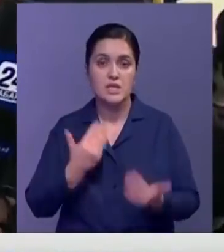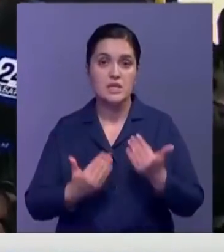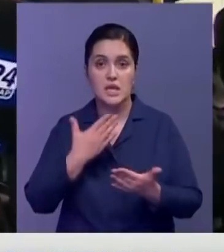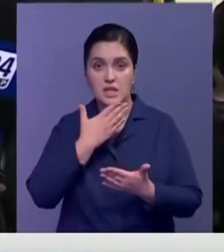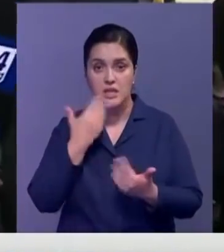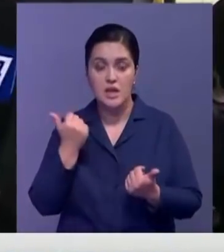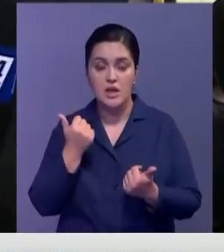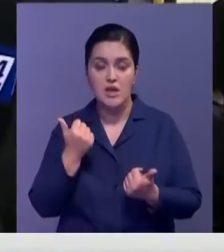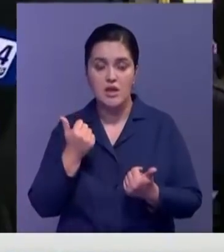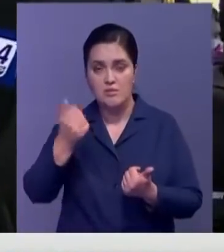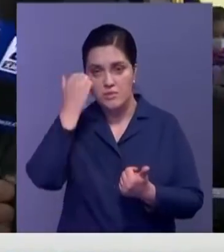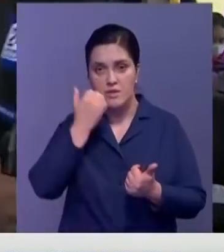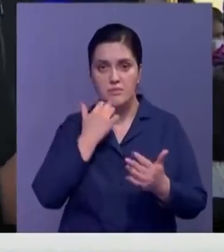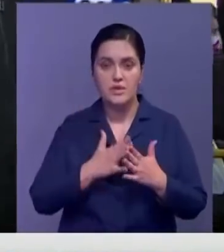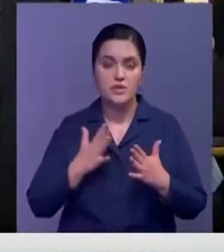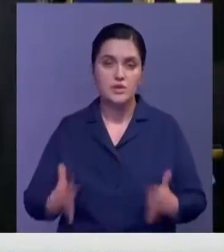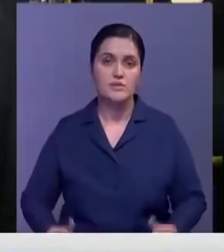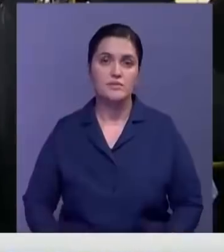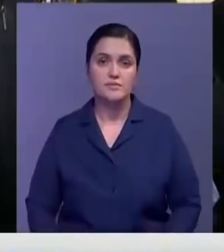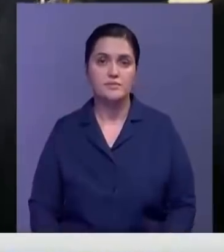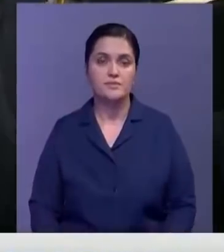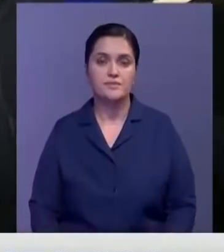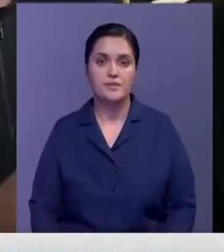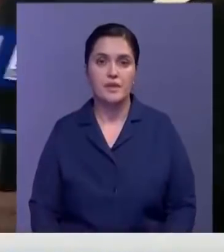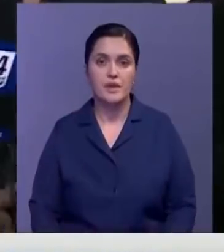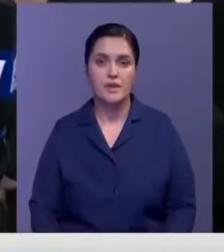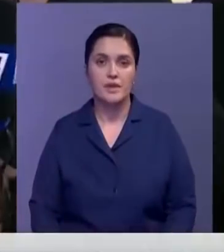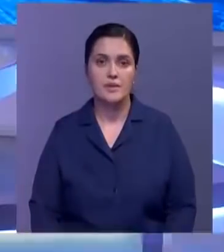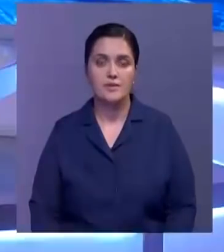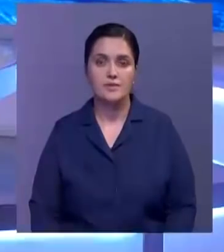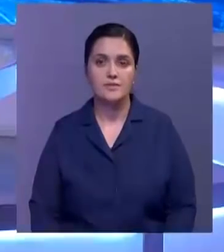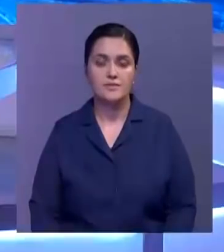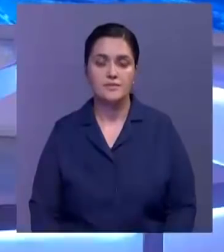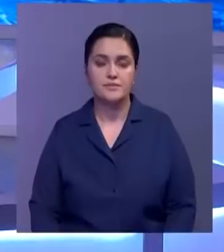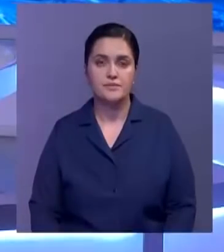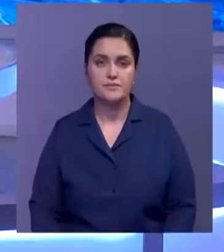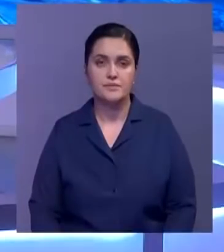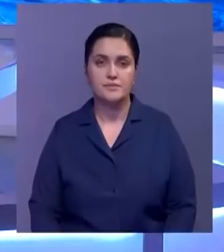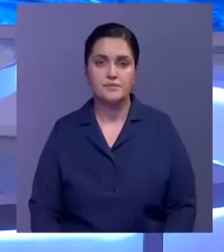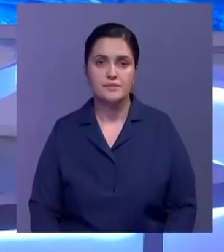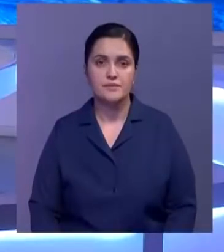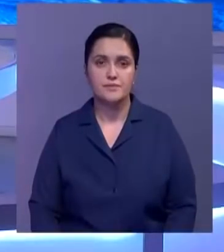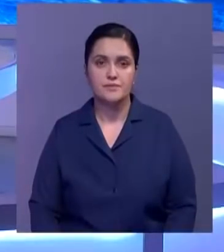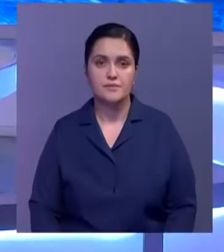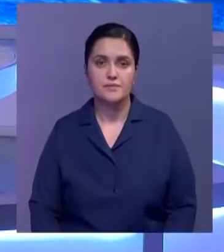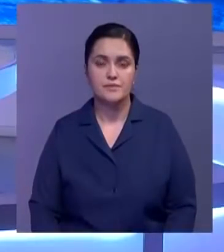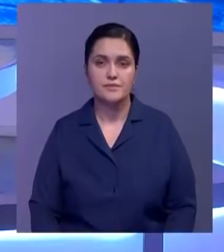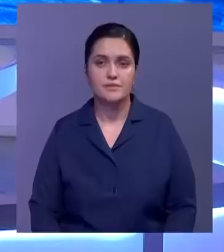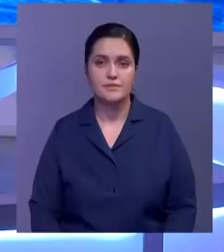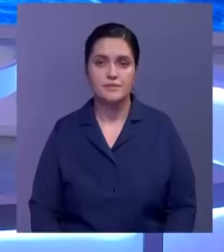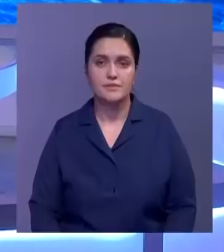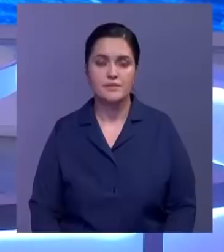мы продолжим. Асхат Ниязов проверяют, как в автобусе соблюдают социальную дистанцию в период